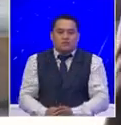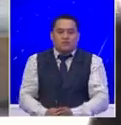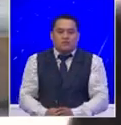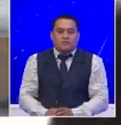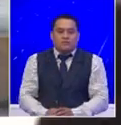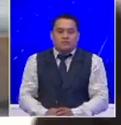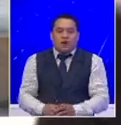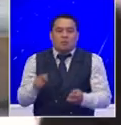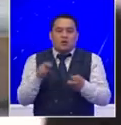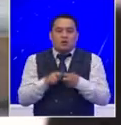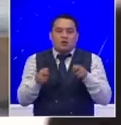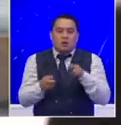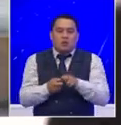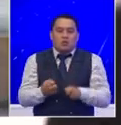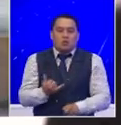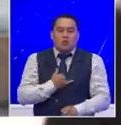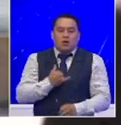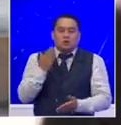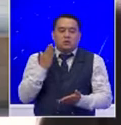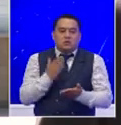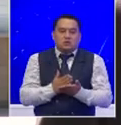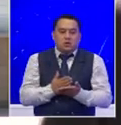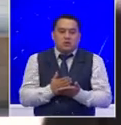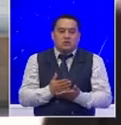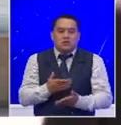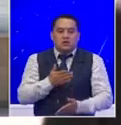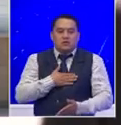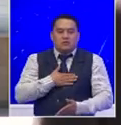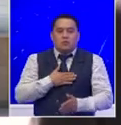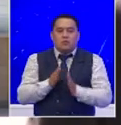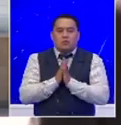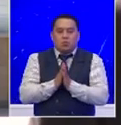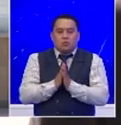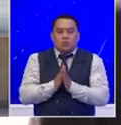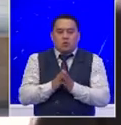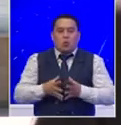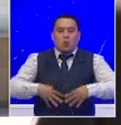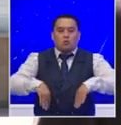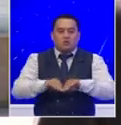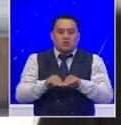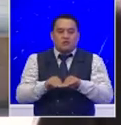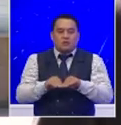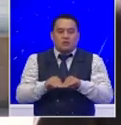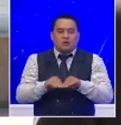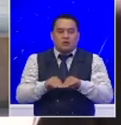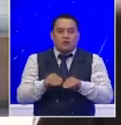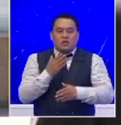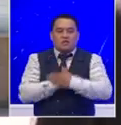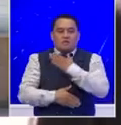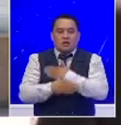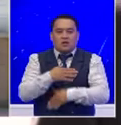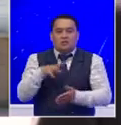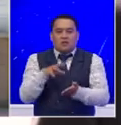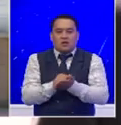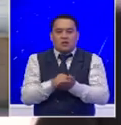Проблема такая есть, мы ее признаем. Соответственно, мы со своей стороны просим общество инвалидов, которые